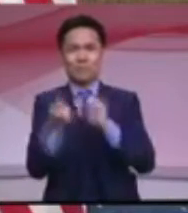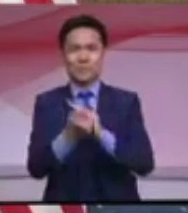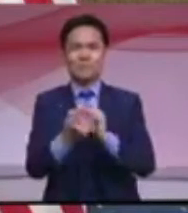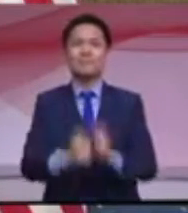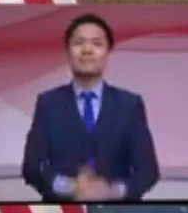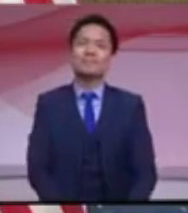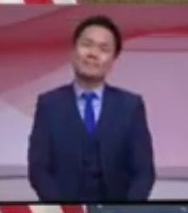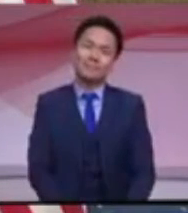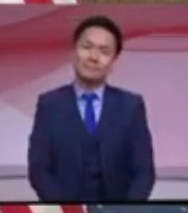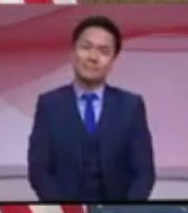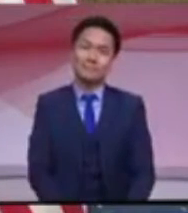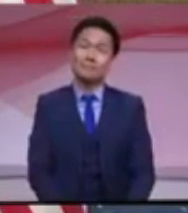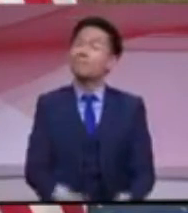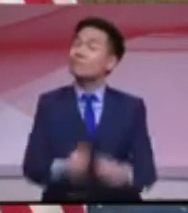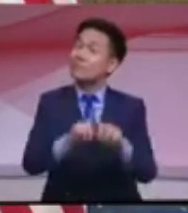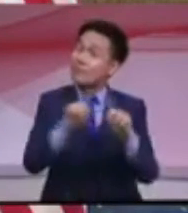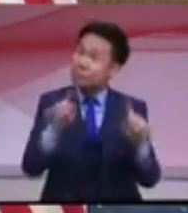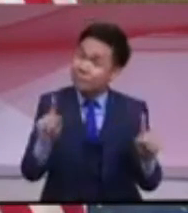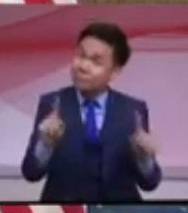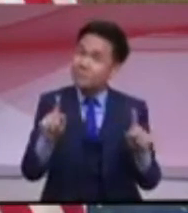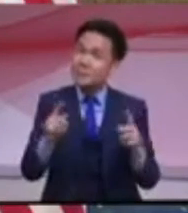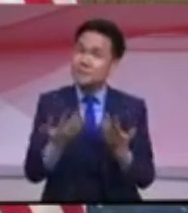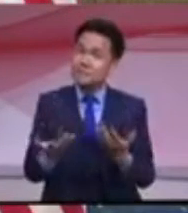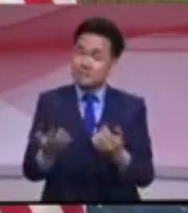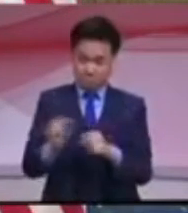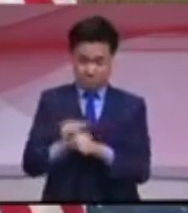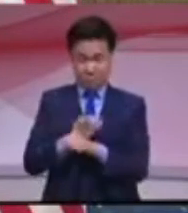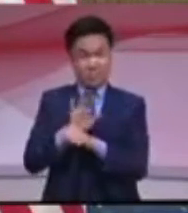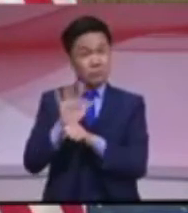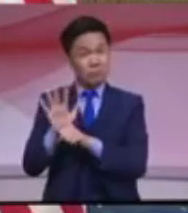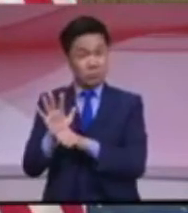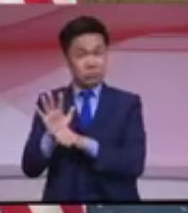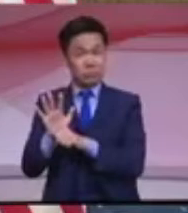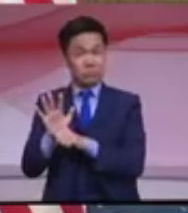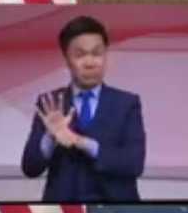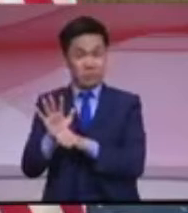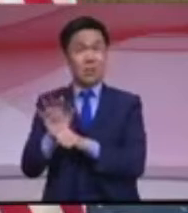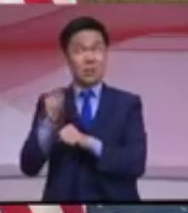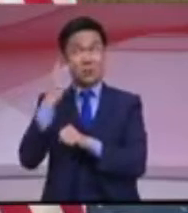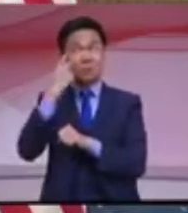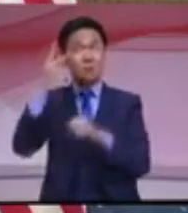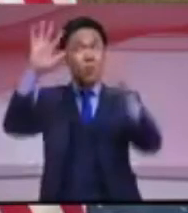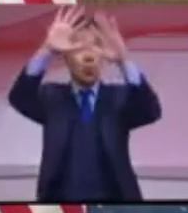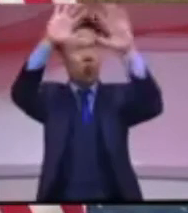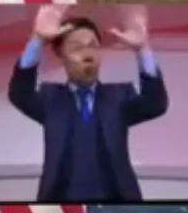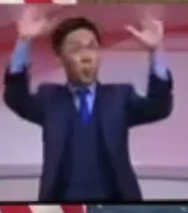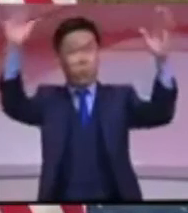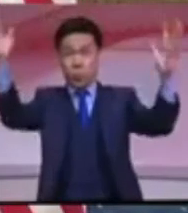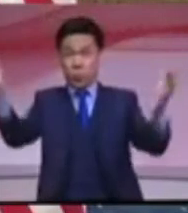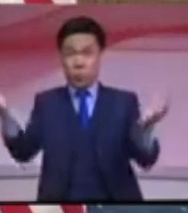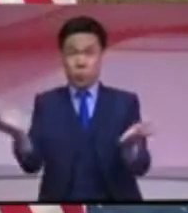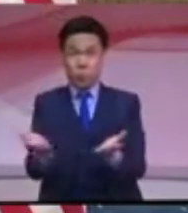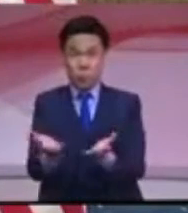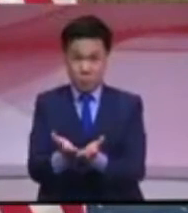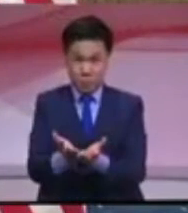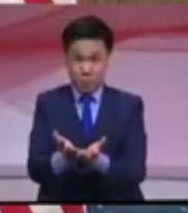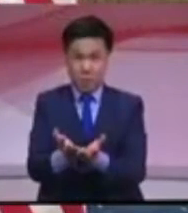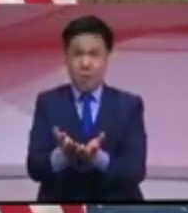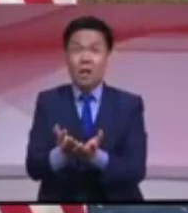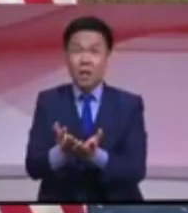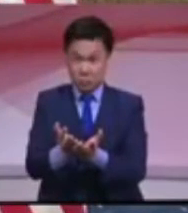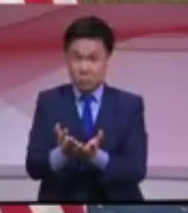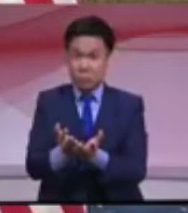Hai sungguh pun demikian penularan komit 19 di peringkat Global masih belum menunjukkan